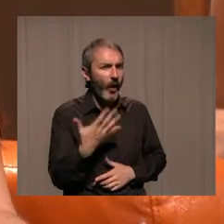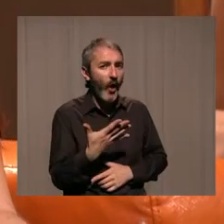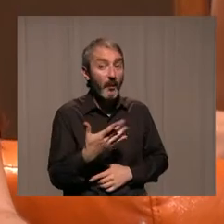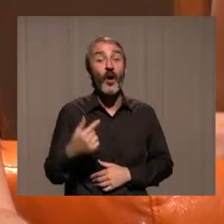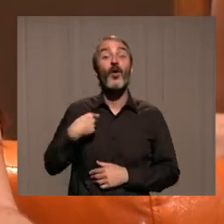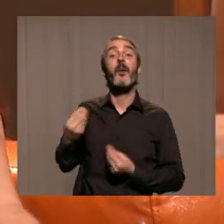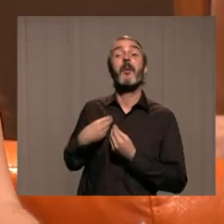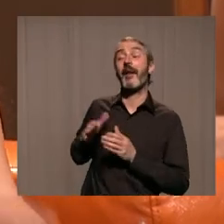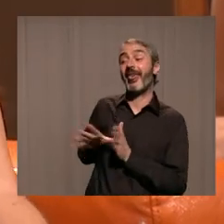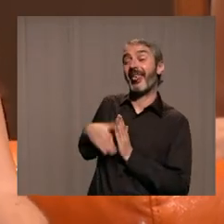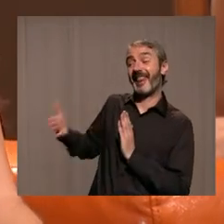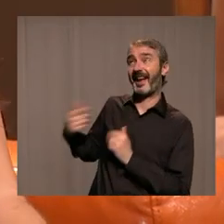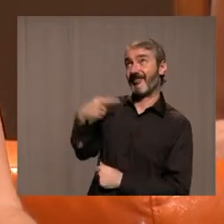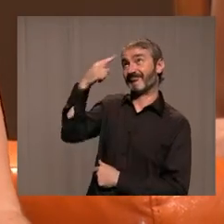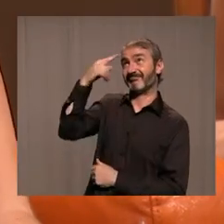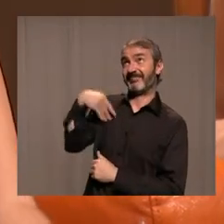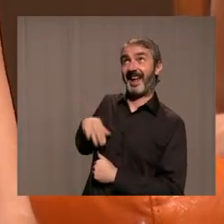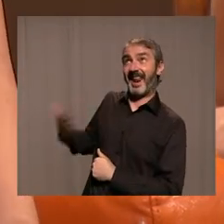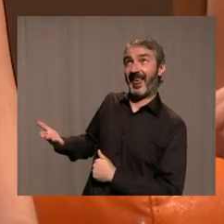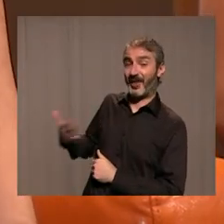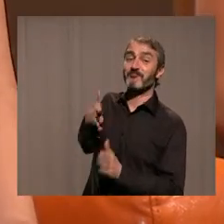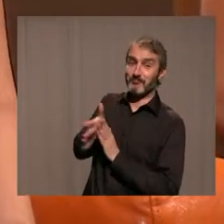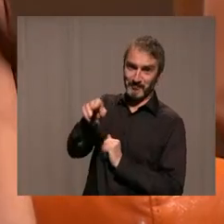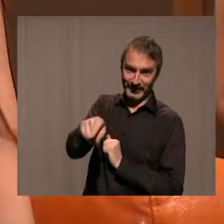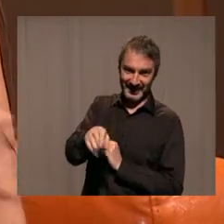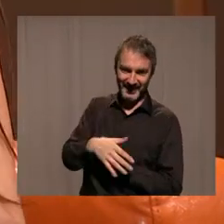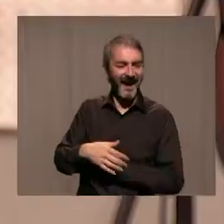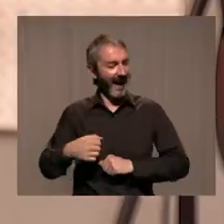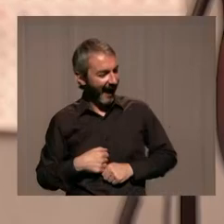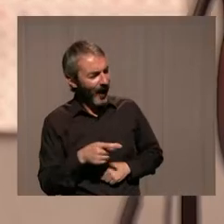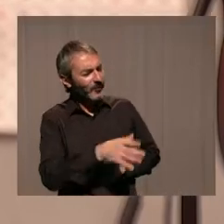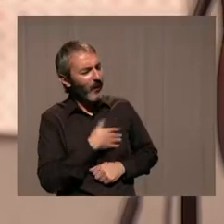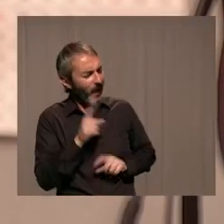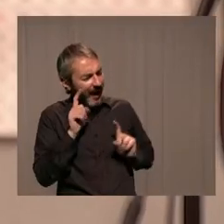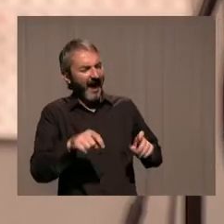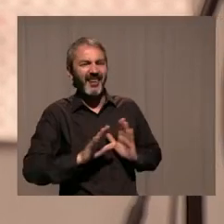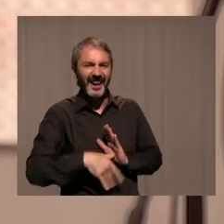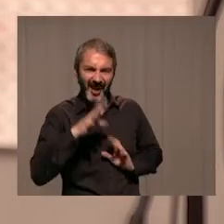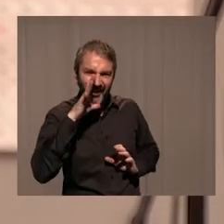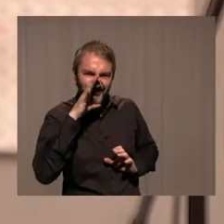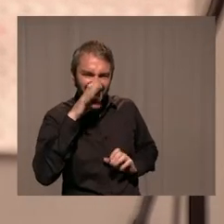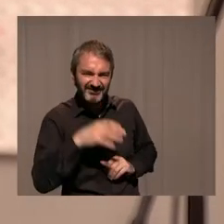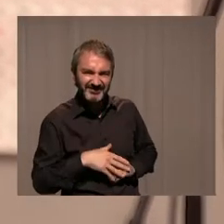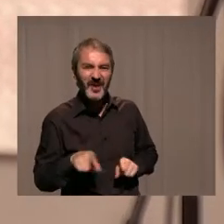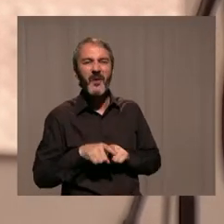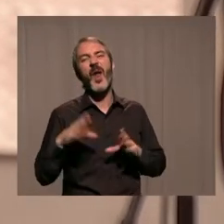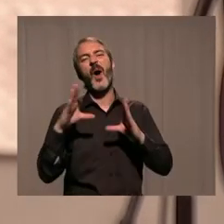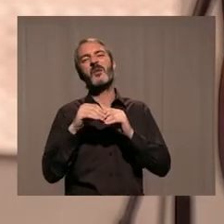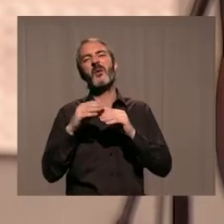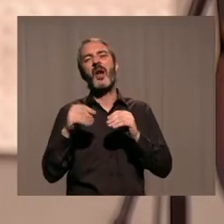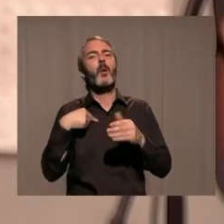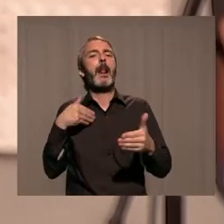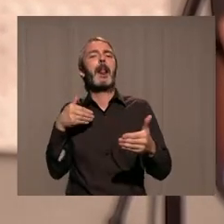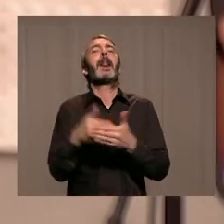aquí al costat. Ah, comencem per aquí. Home. Tu volies no llevar-te d'hora. Tu dius, jo sé que vull anar a la uni, diguem-ne, en 10